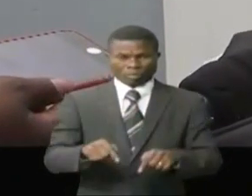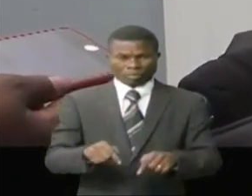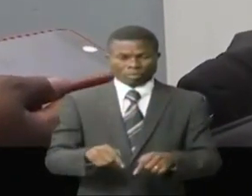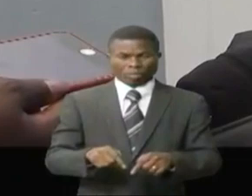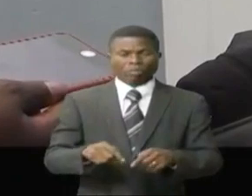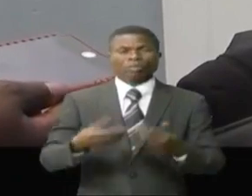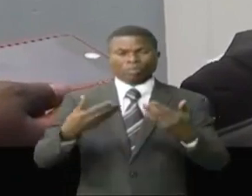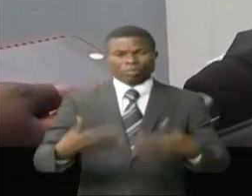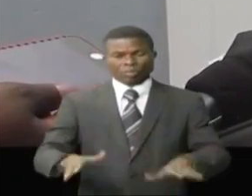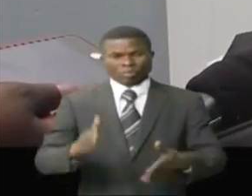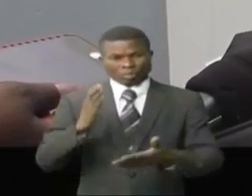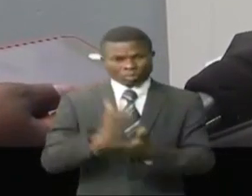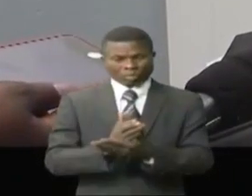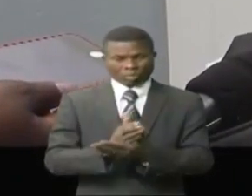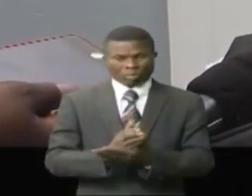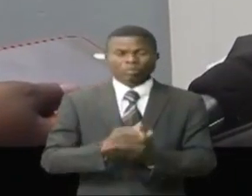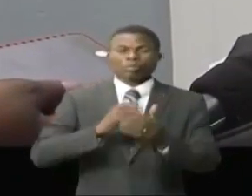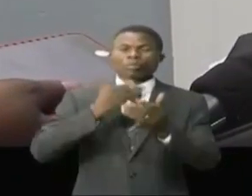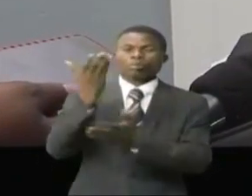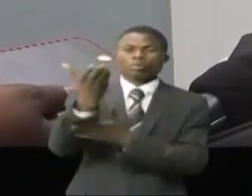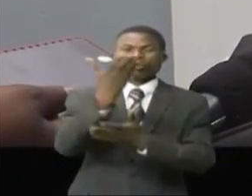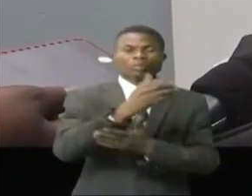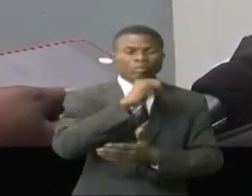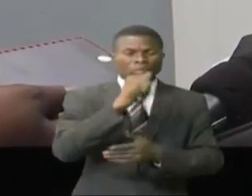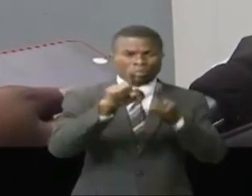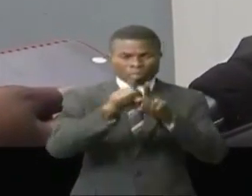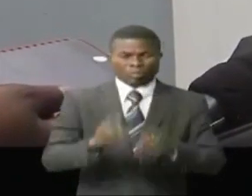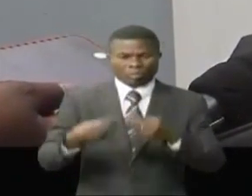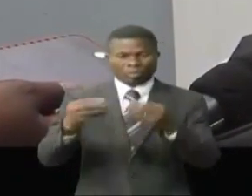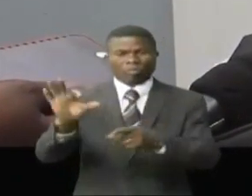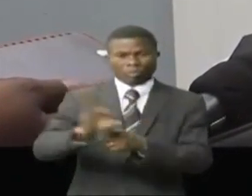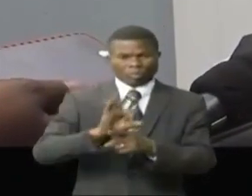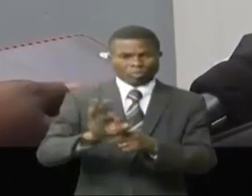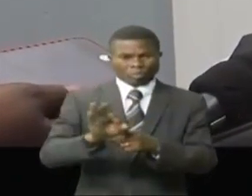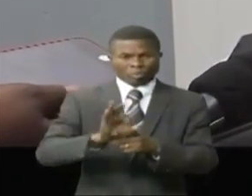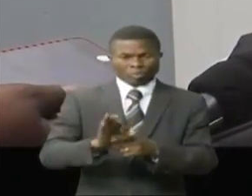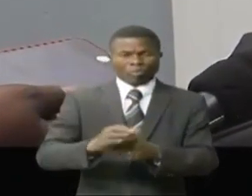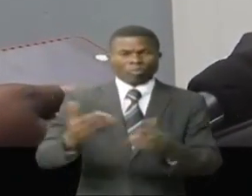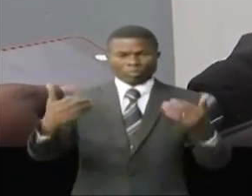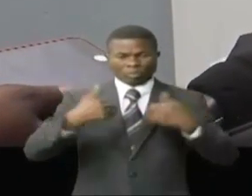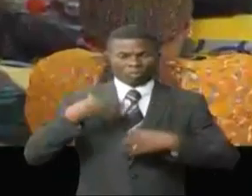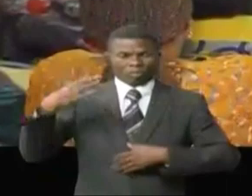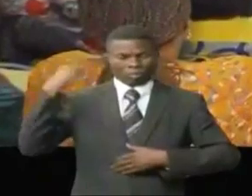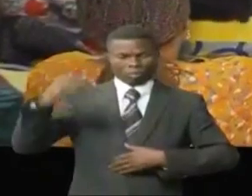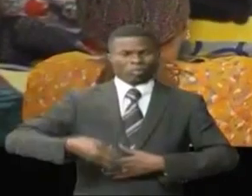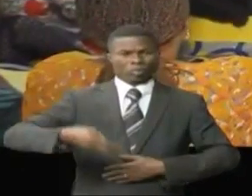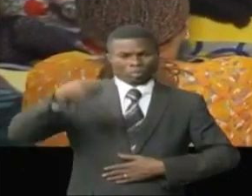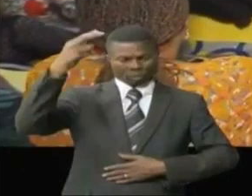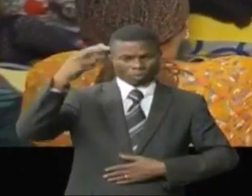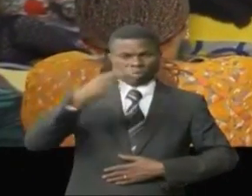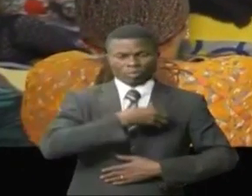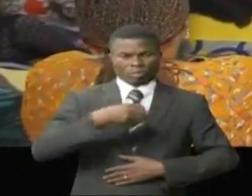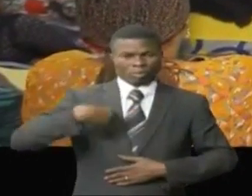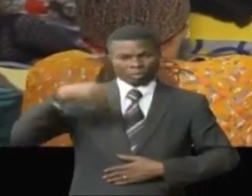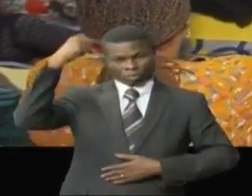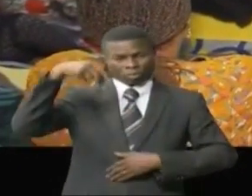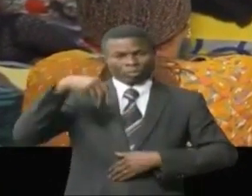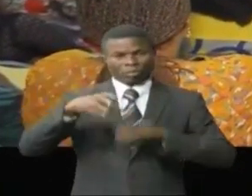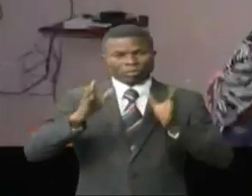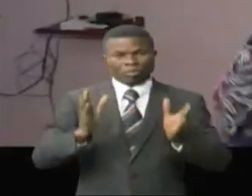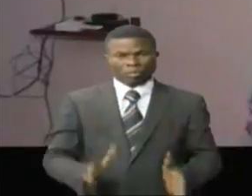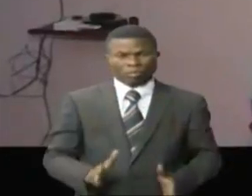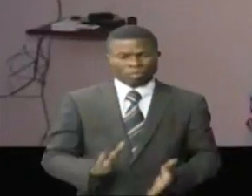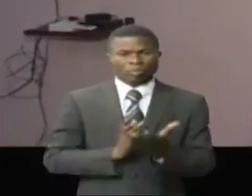limite pas à faire des plaidoyers, mais à former, avoir vraiment des candidates de taille. La femme politique congolaise